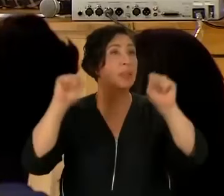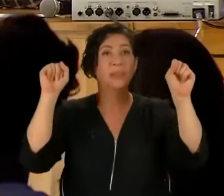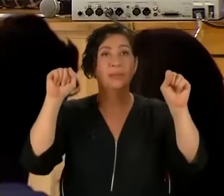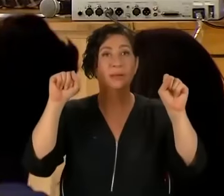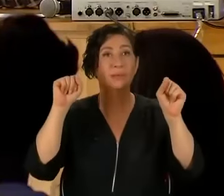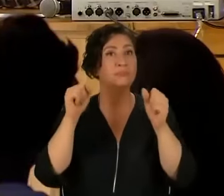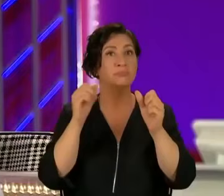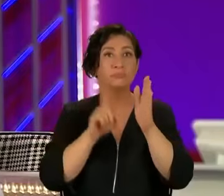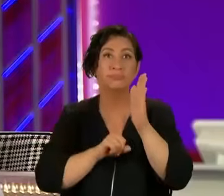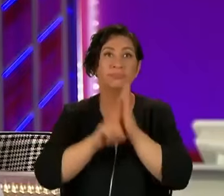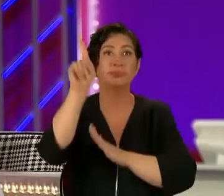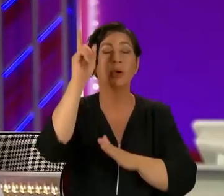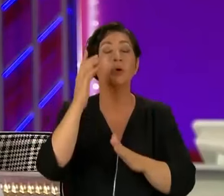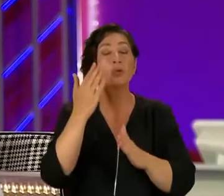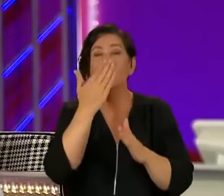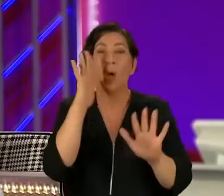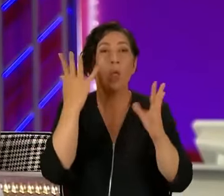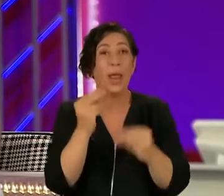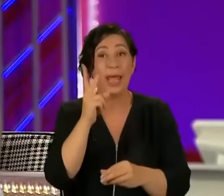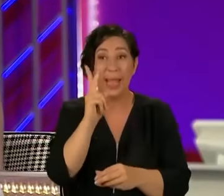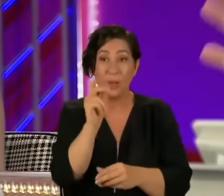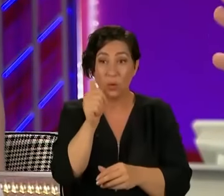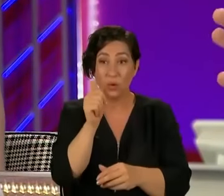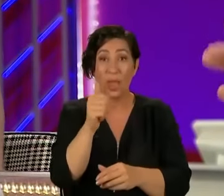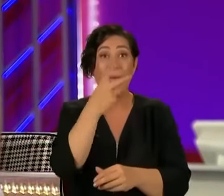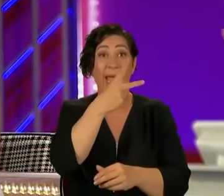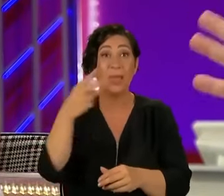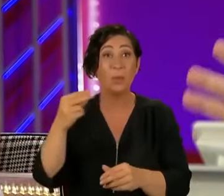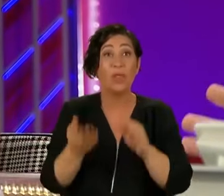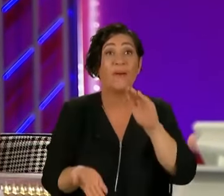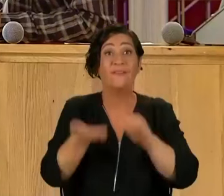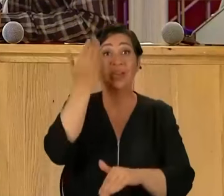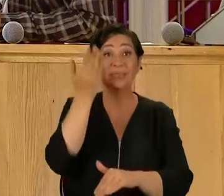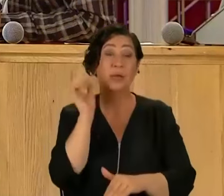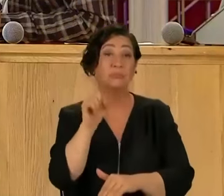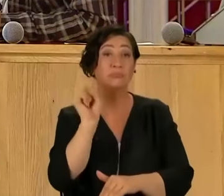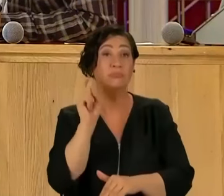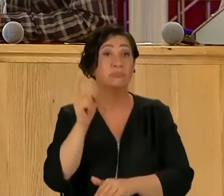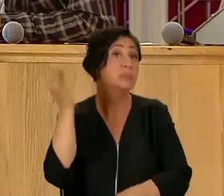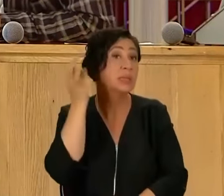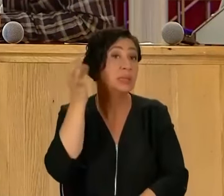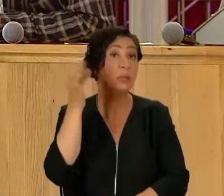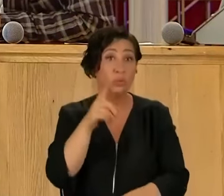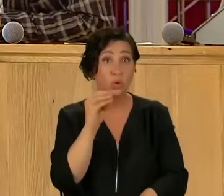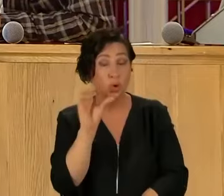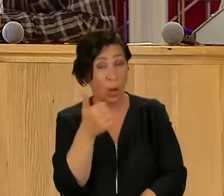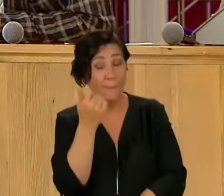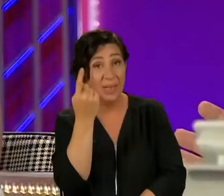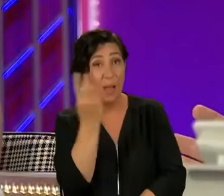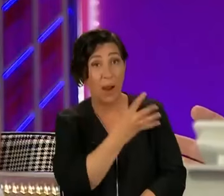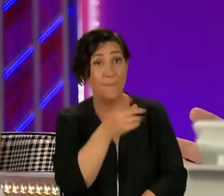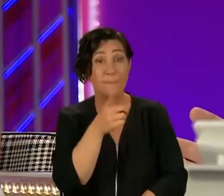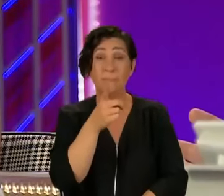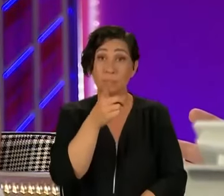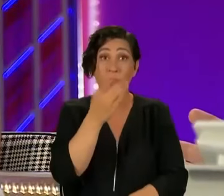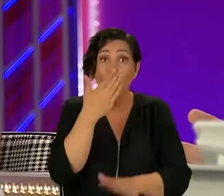Bir anda patladı. Organik olarak 2 günde 2 milyondan fazla dinleyiciye ulaştı. Bu çok önemli bir rakam.